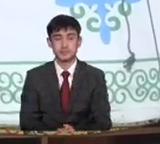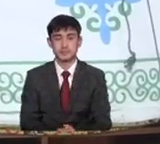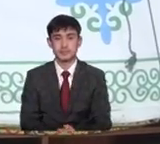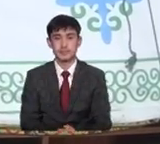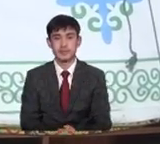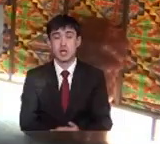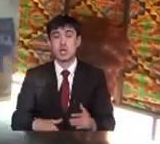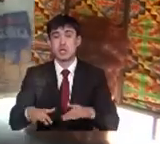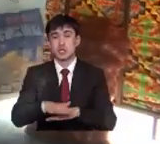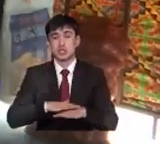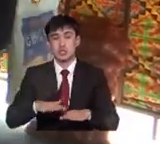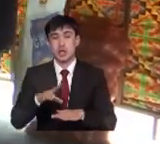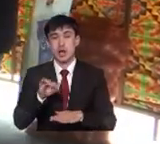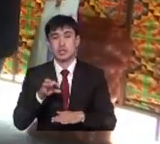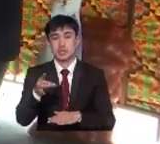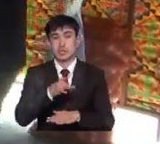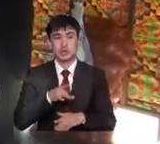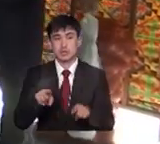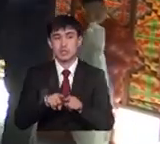стороне и жители каратальский